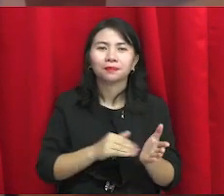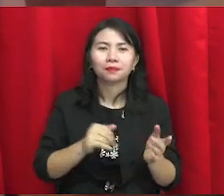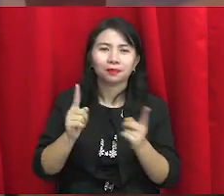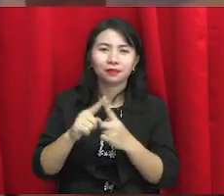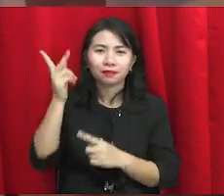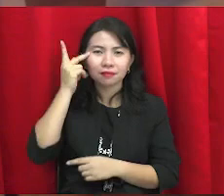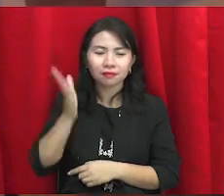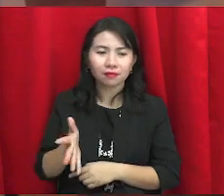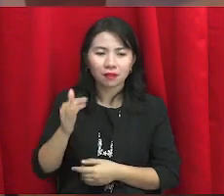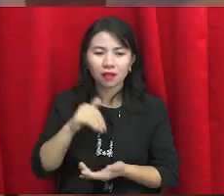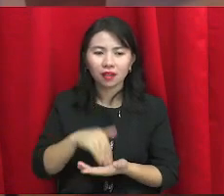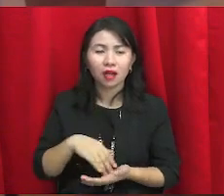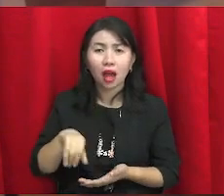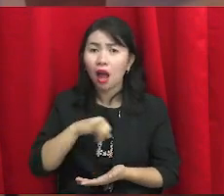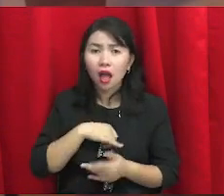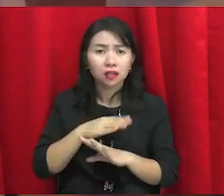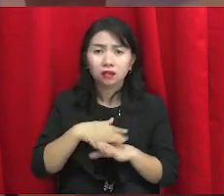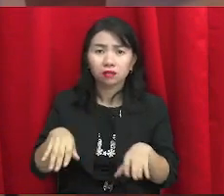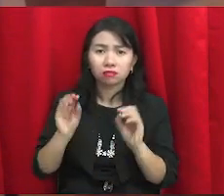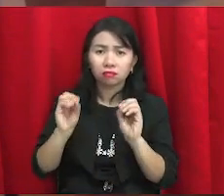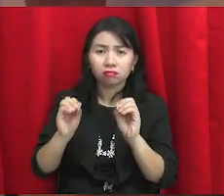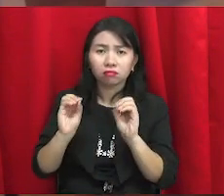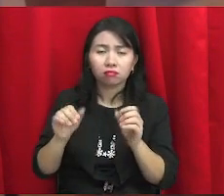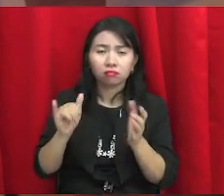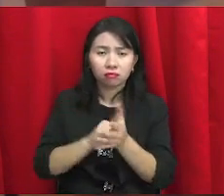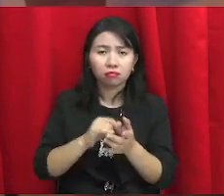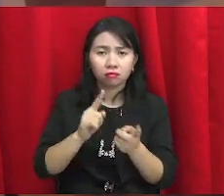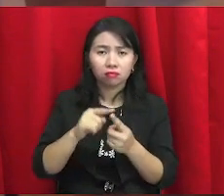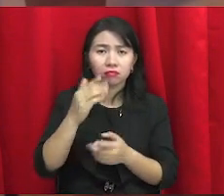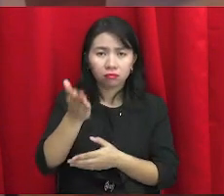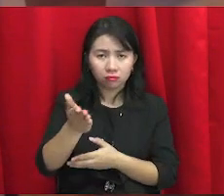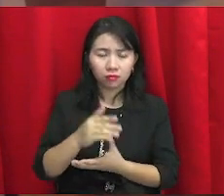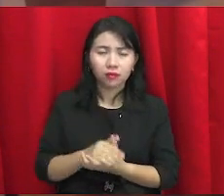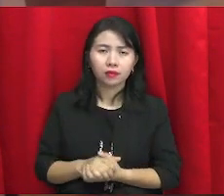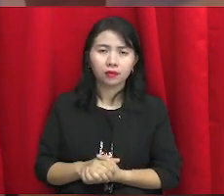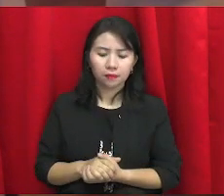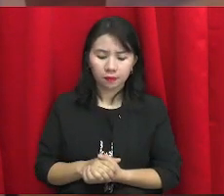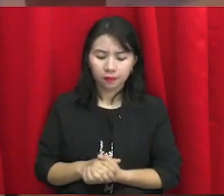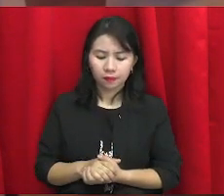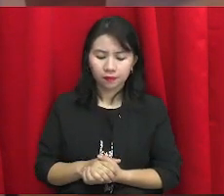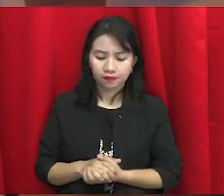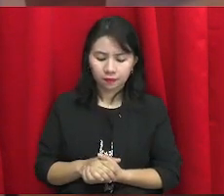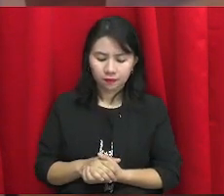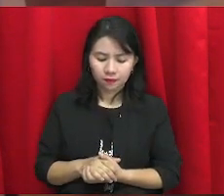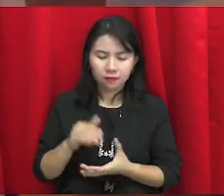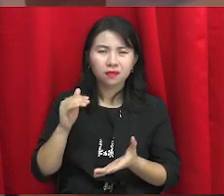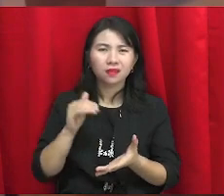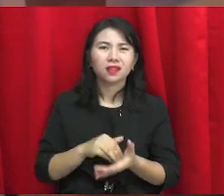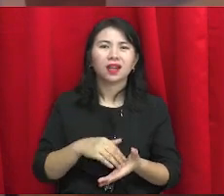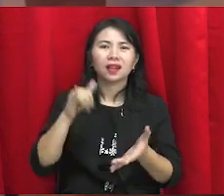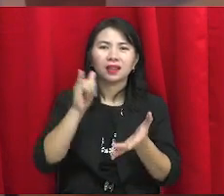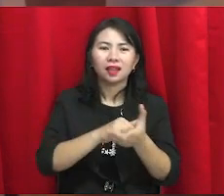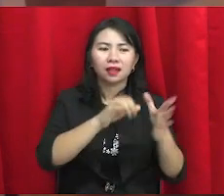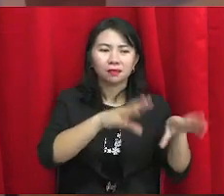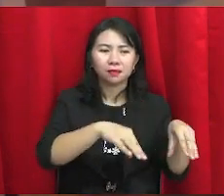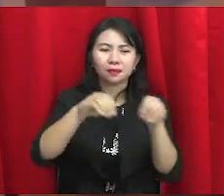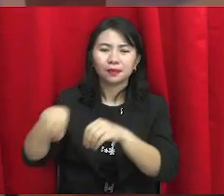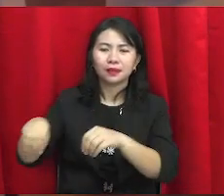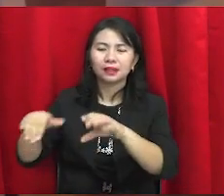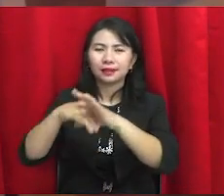Hindi ko tinuturo pati yan. Kailanman hindi ko tinuturo. That's right. Alam nyo, mapapahamak yan bandang dulo.